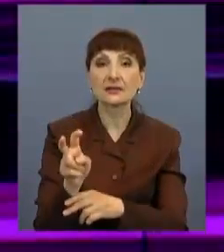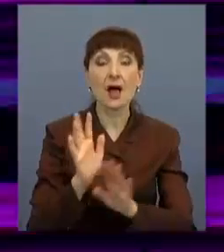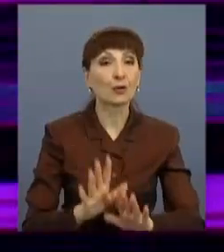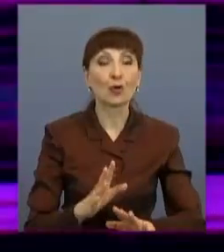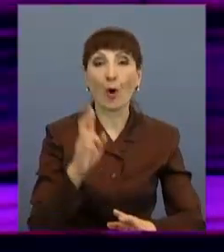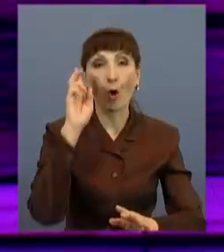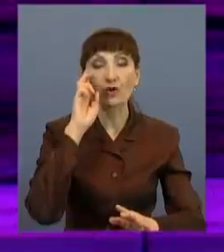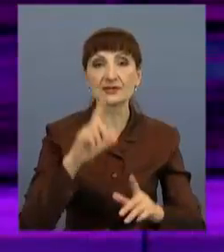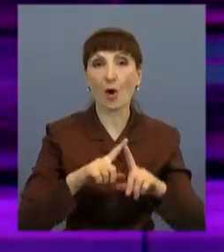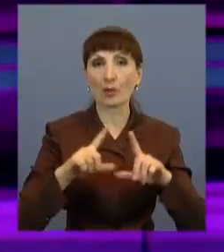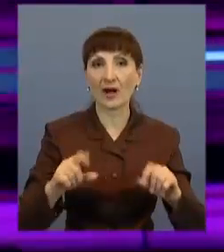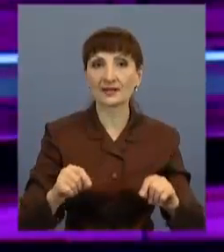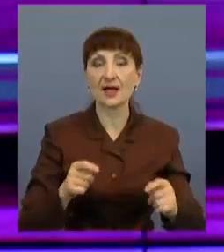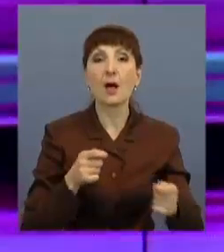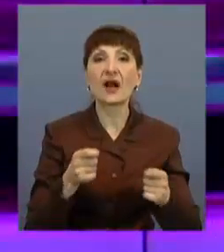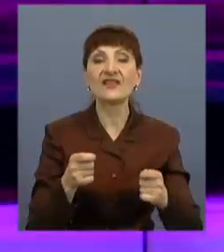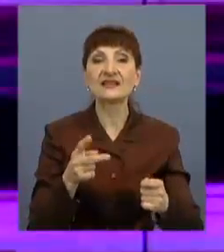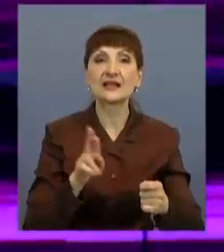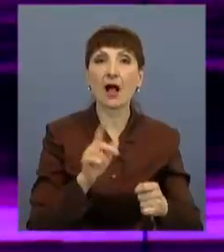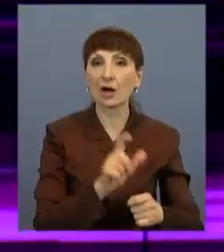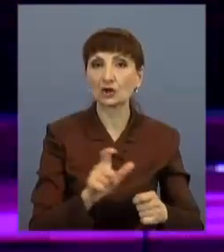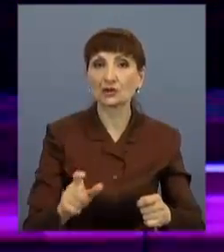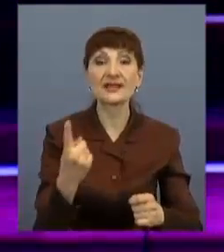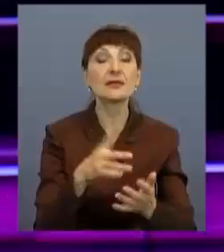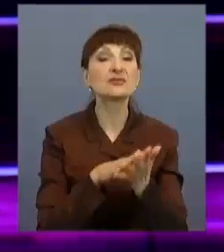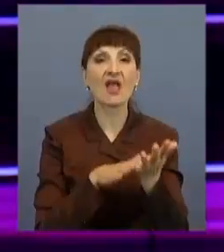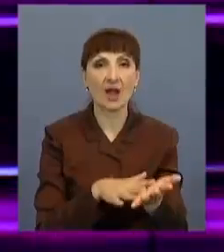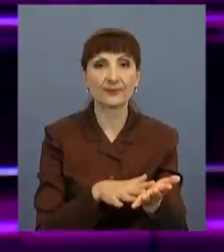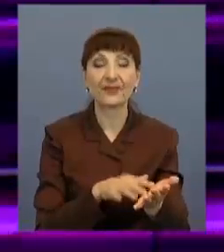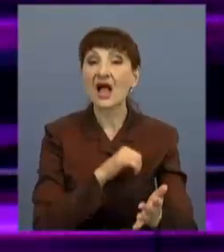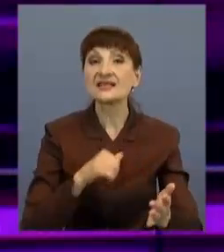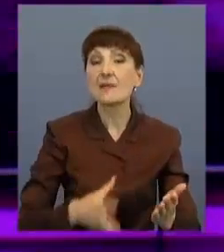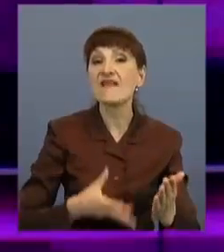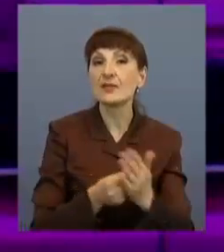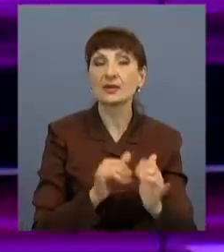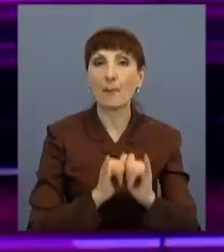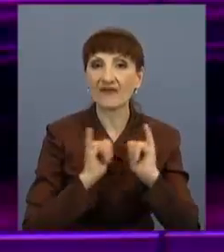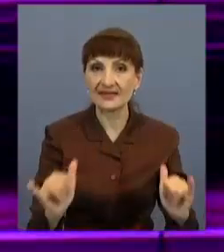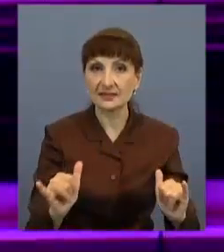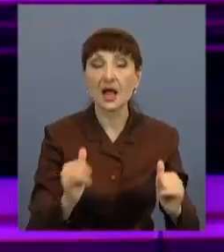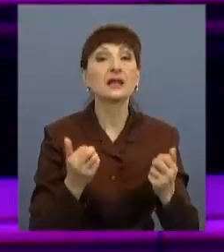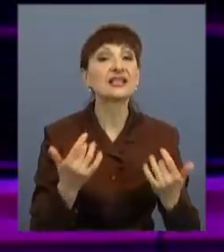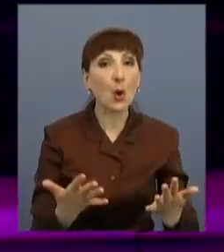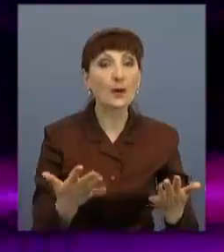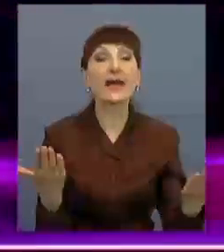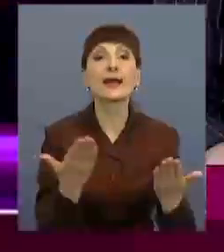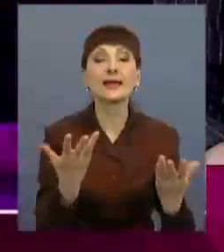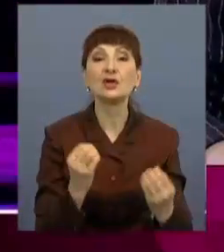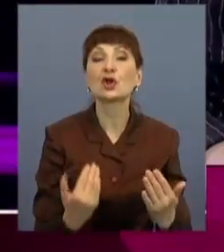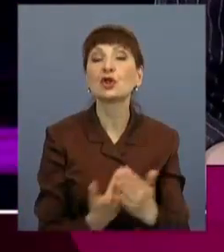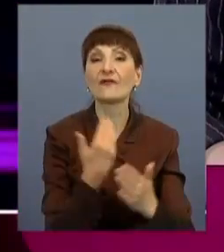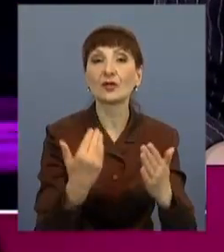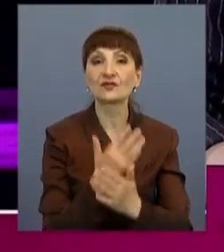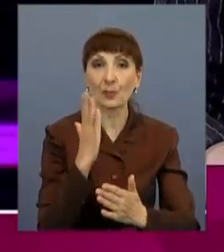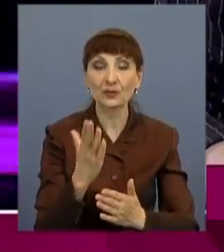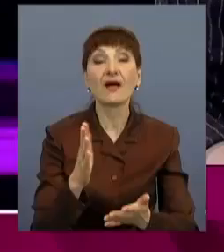только в госкорпорацию – правительство для граждан. С одним заявлением. А сами выплаты повысятся. Насколько и какие еще новшества